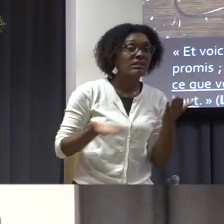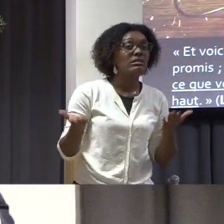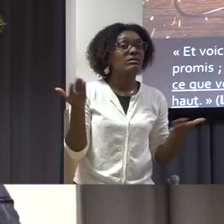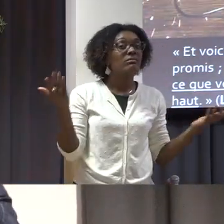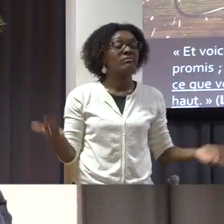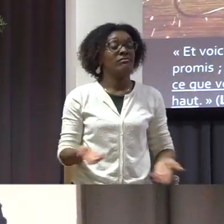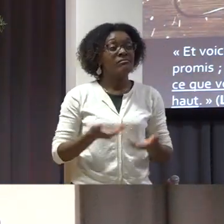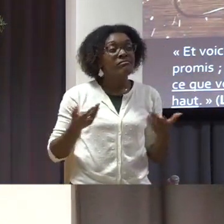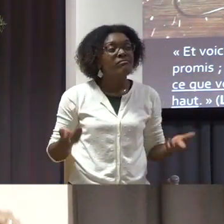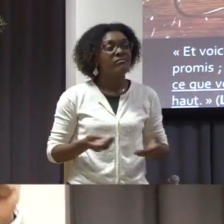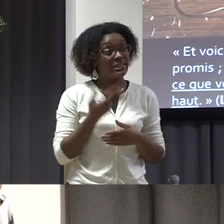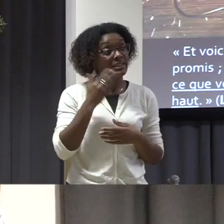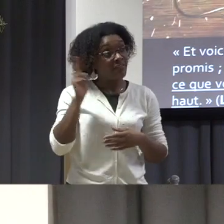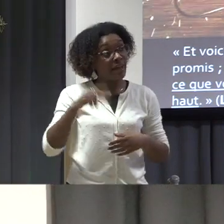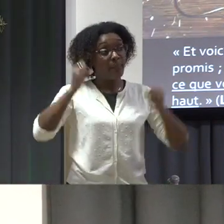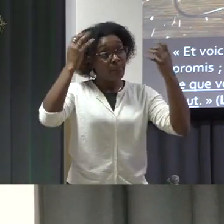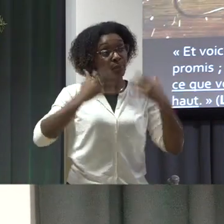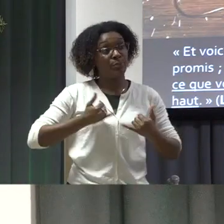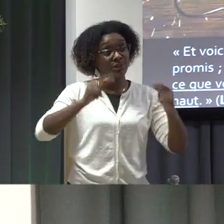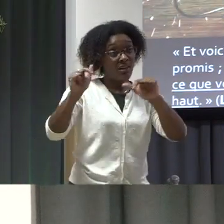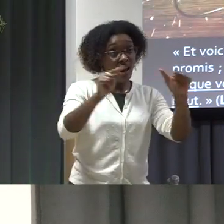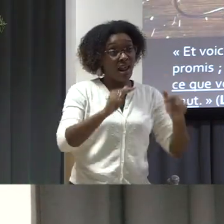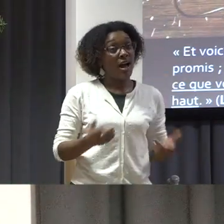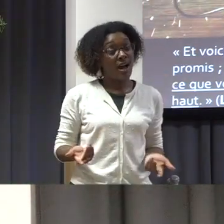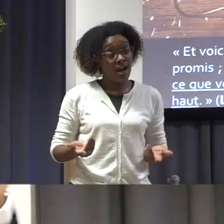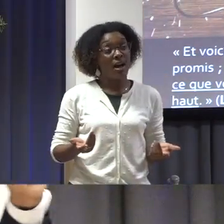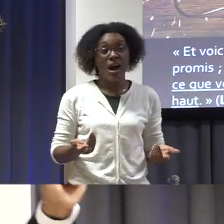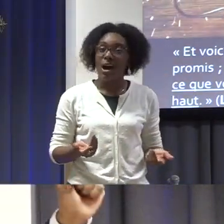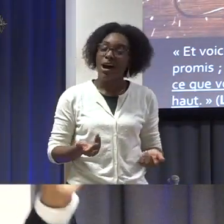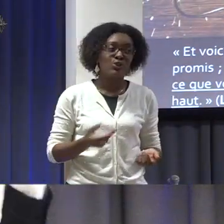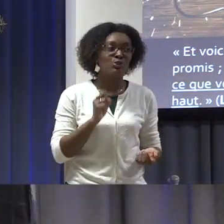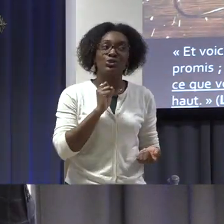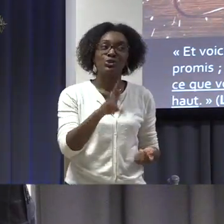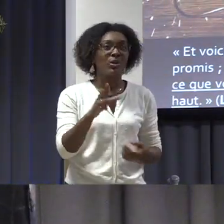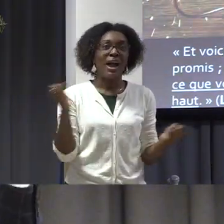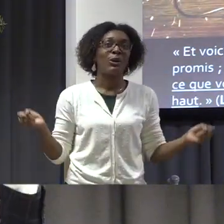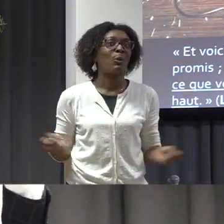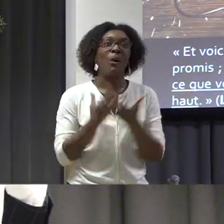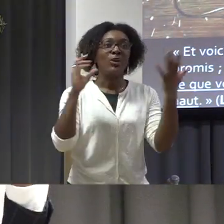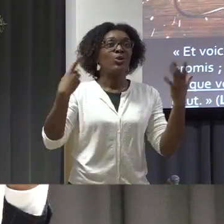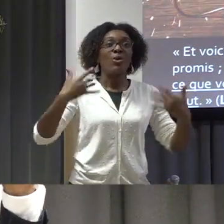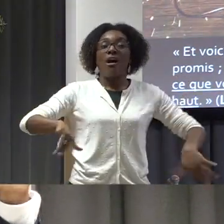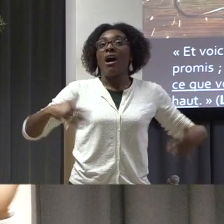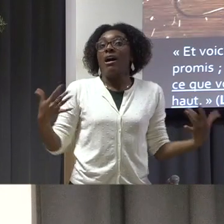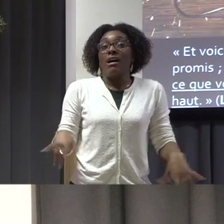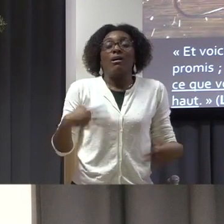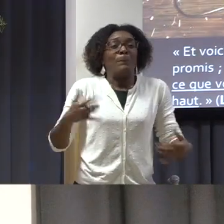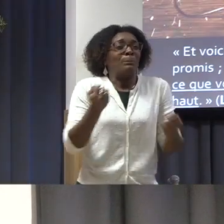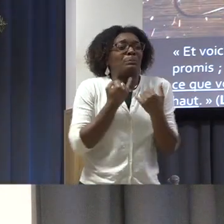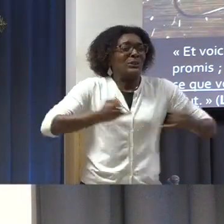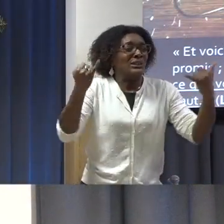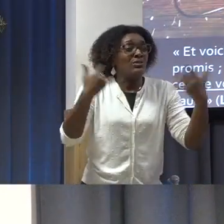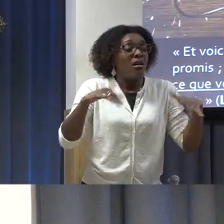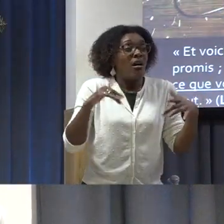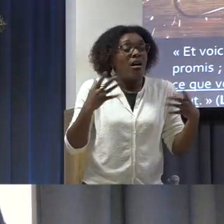vraiment revêtu de la puissance dans home alors la gloire de dieu sera tellement forte en ces lieux que